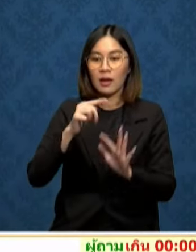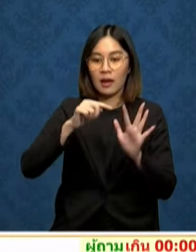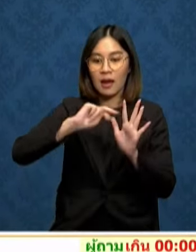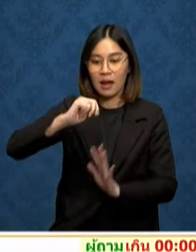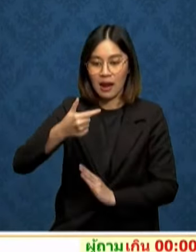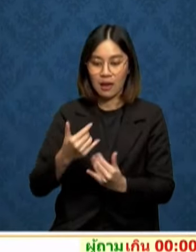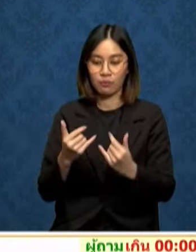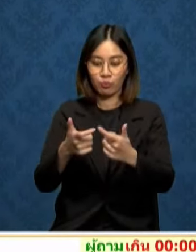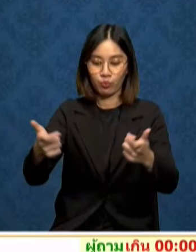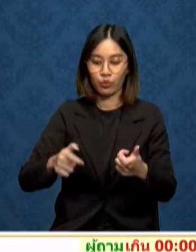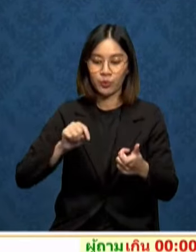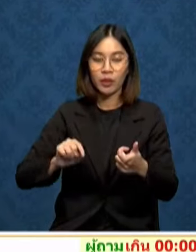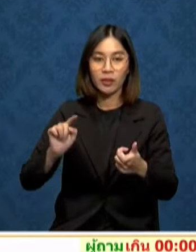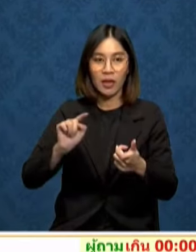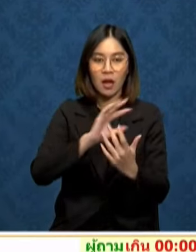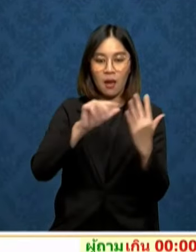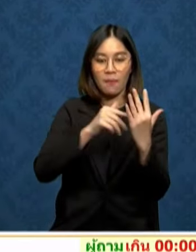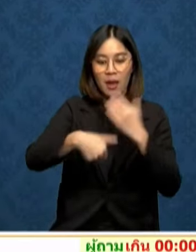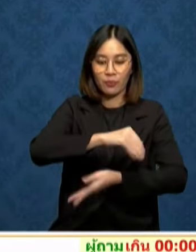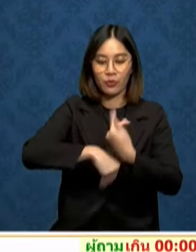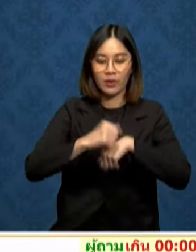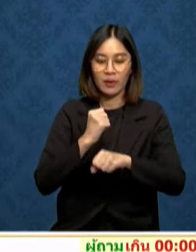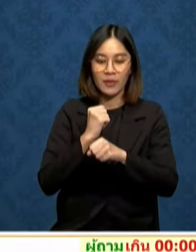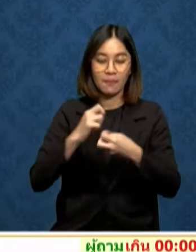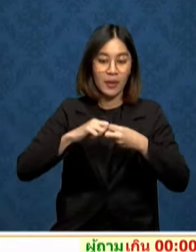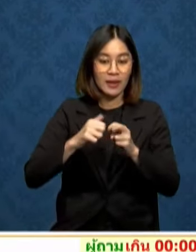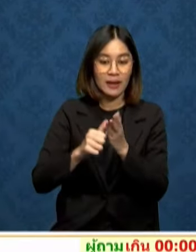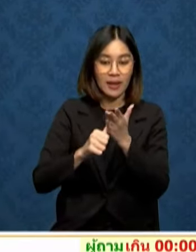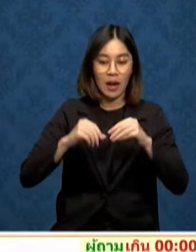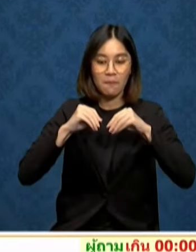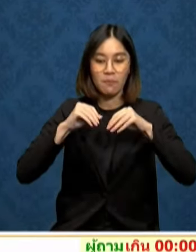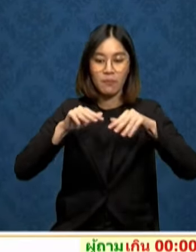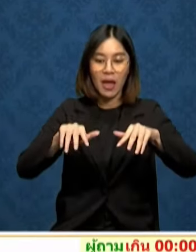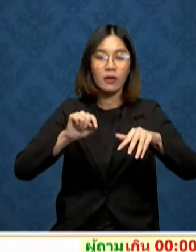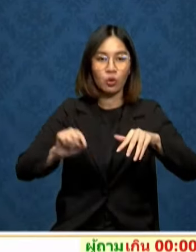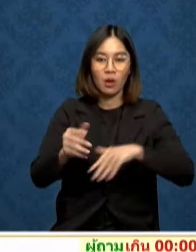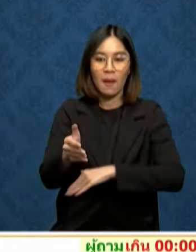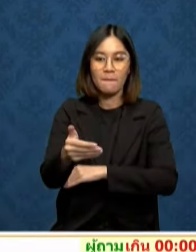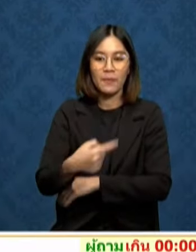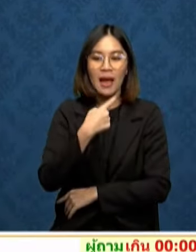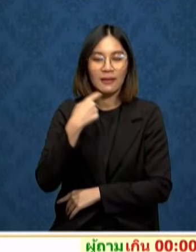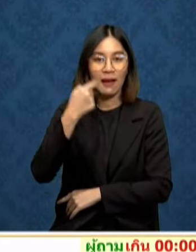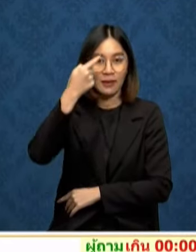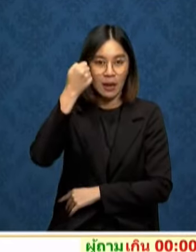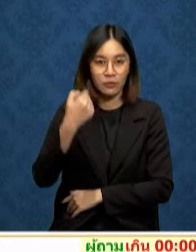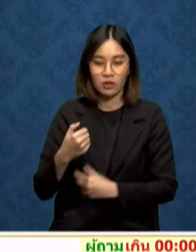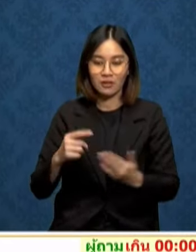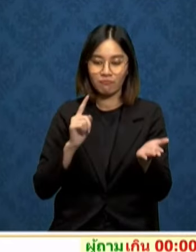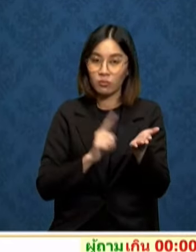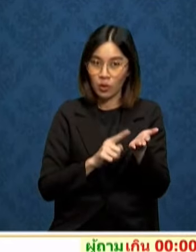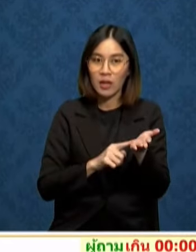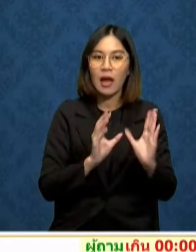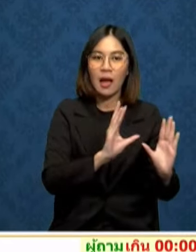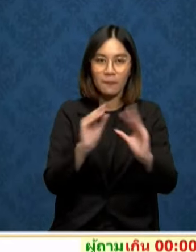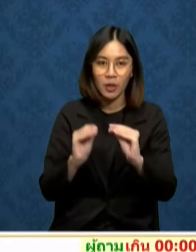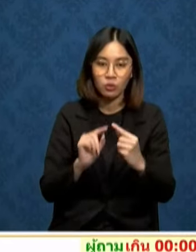ตอนนี้เนี่ยร่างของแผนปฏิบัติการในการแก้ไขปัญหาการระบาดของปลาหมอคางดำอยู่ในมือผมแล้วจะนำไปประ